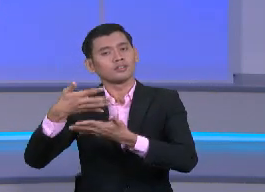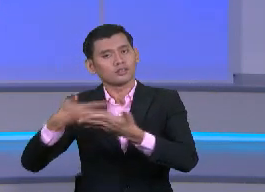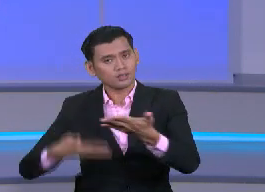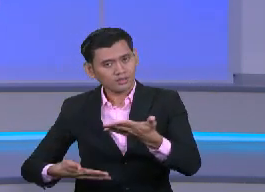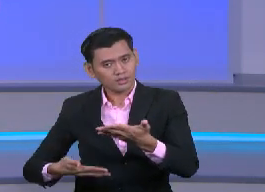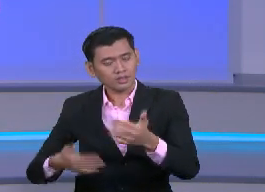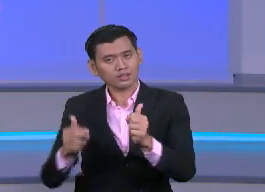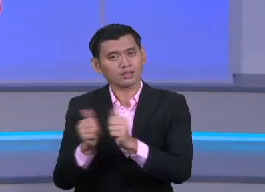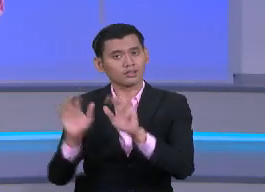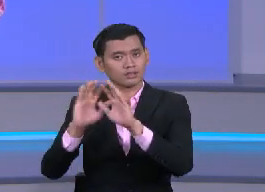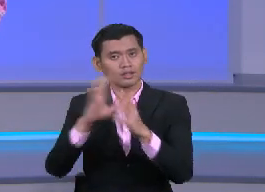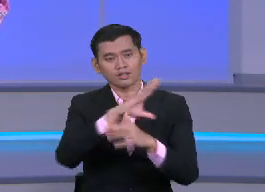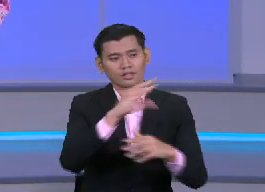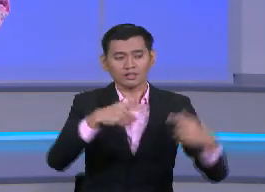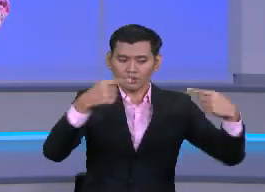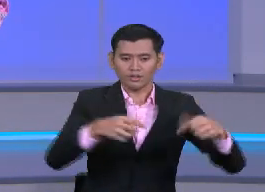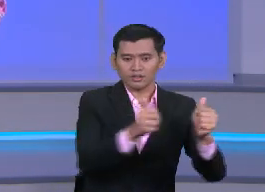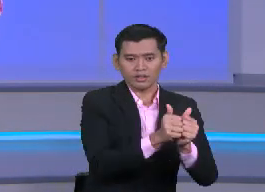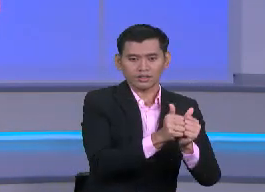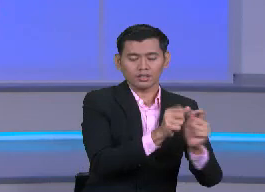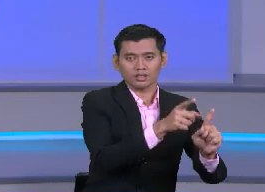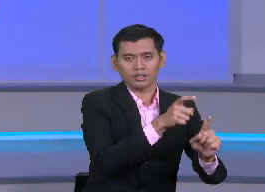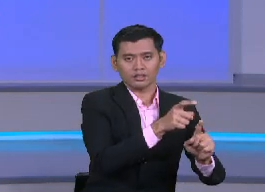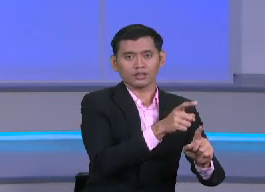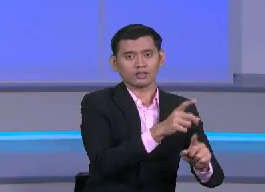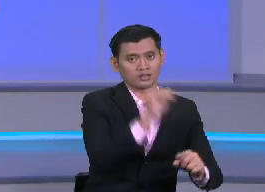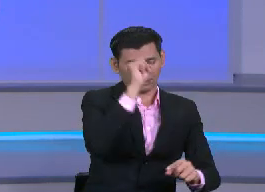pemain ranking ke-9 dunia, Lakshya Sen.